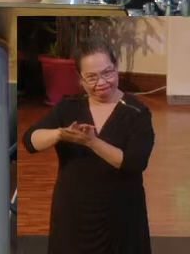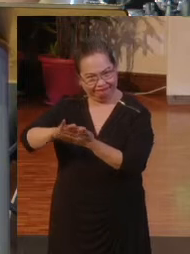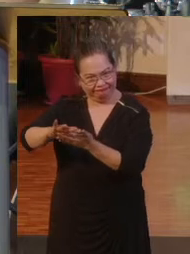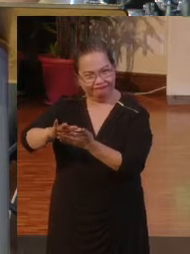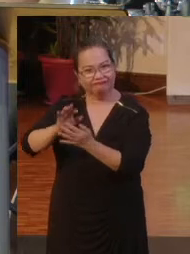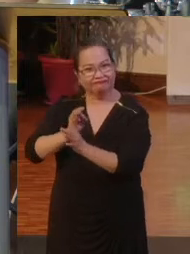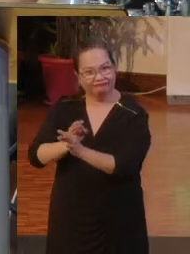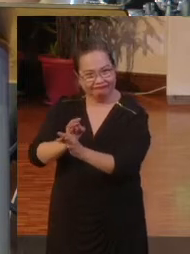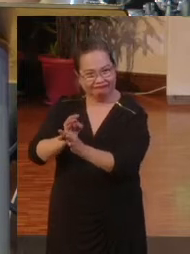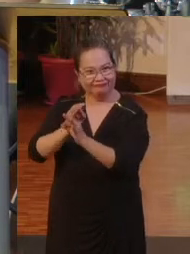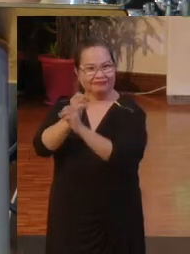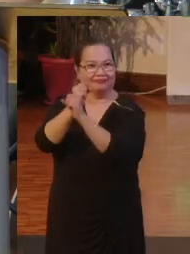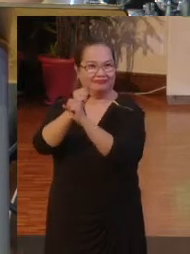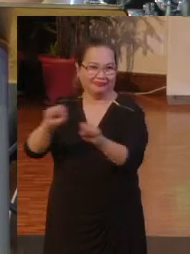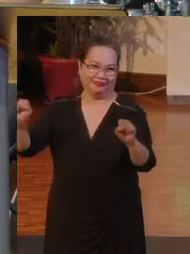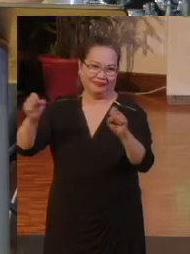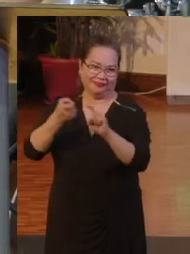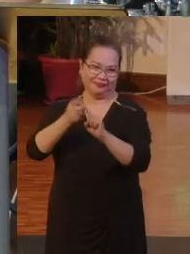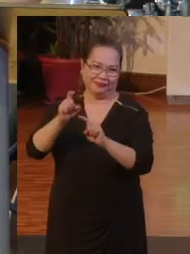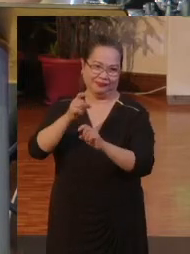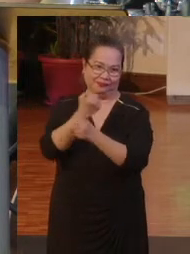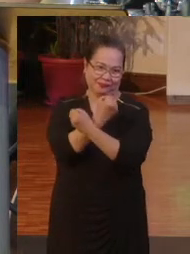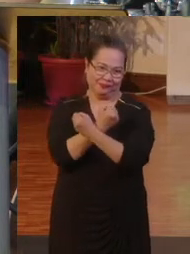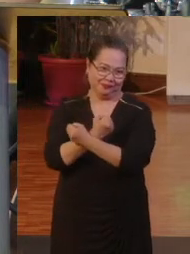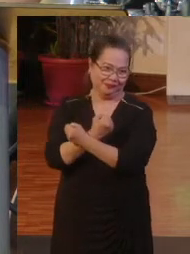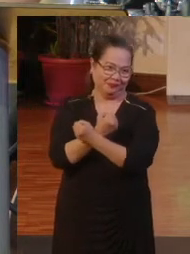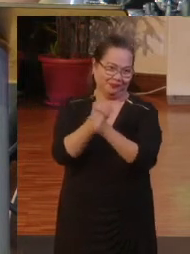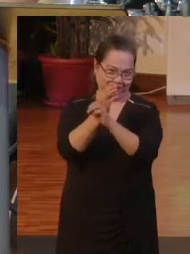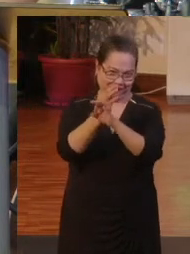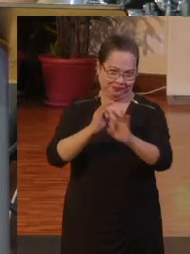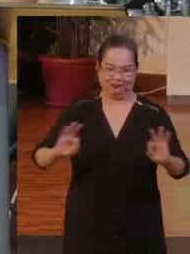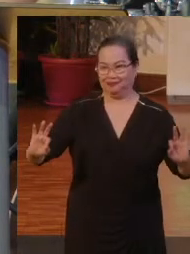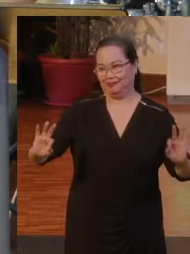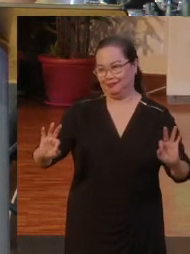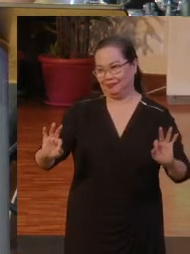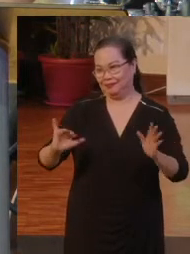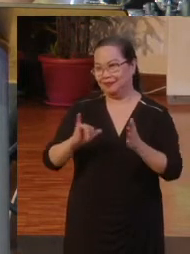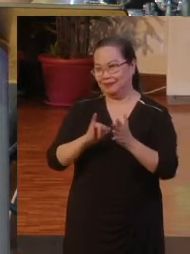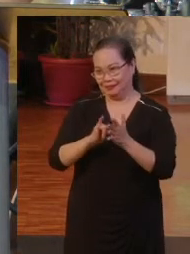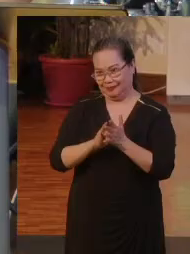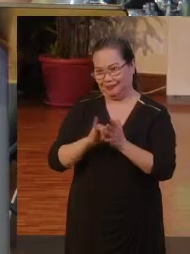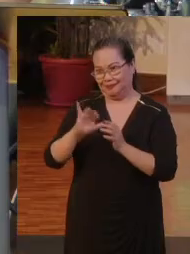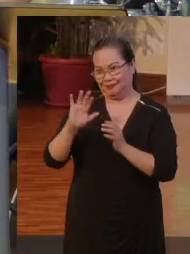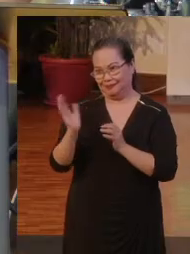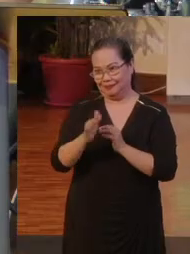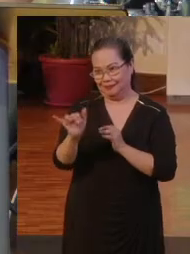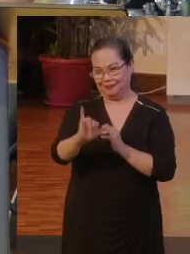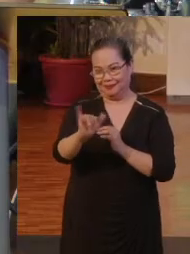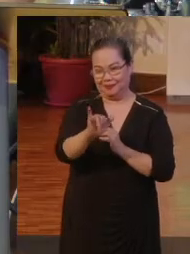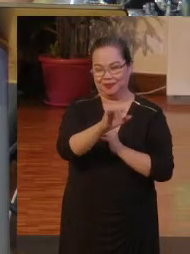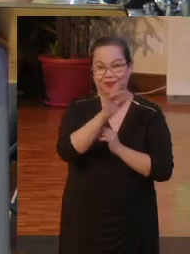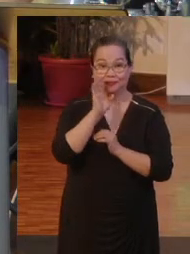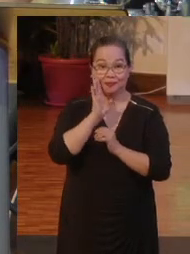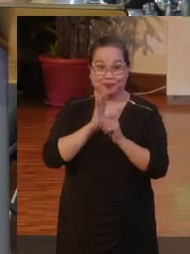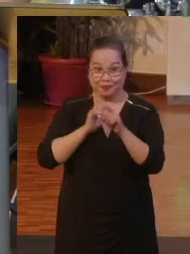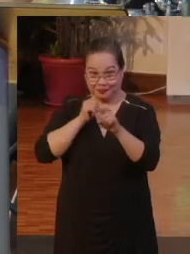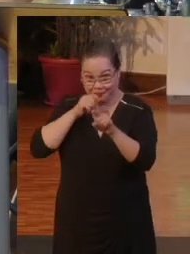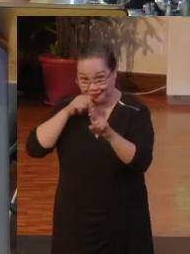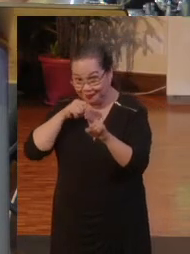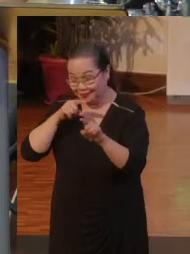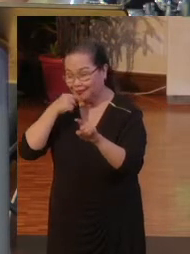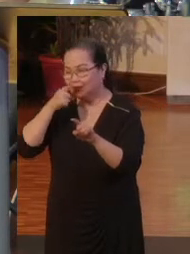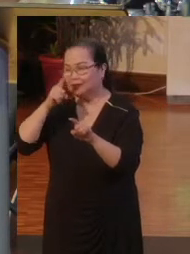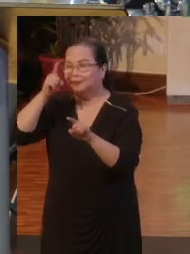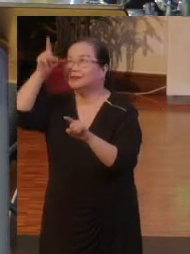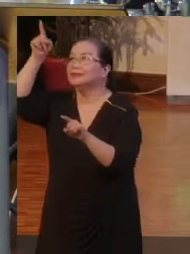sa kanilang pagkaalipin. Gayun din, di ba mga kapatid, kapuri-puri ang